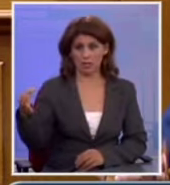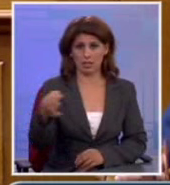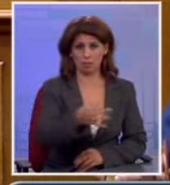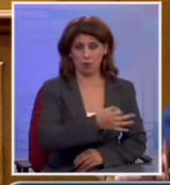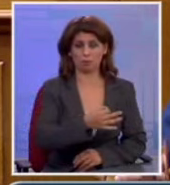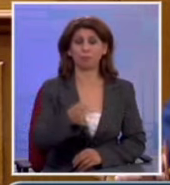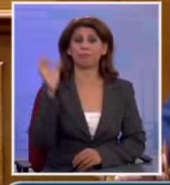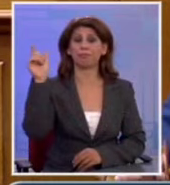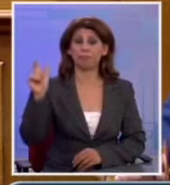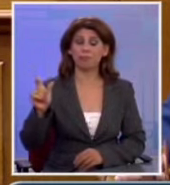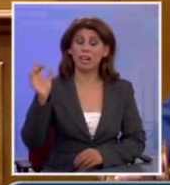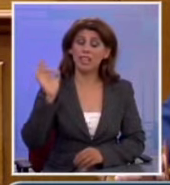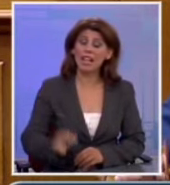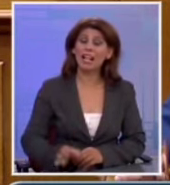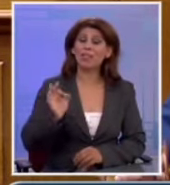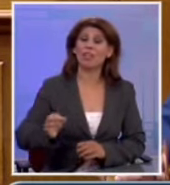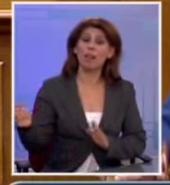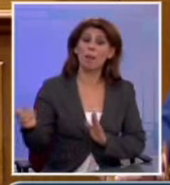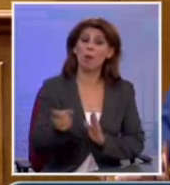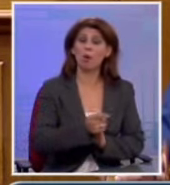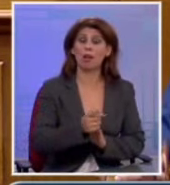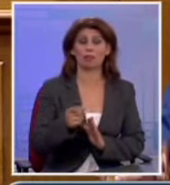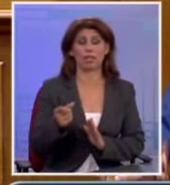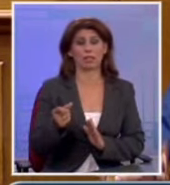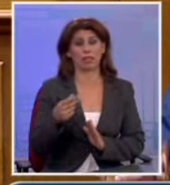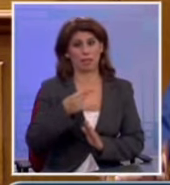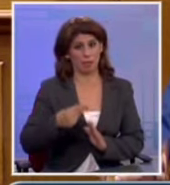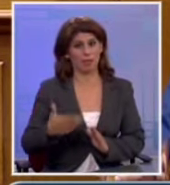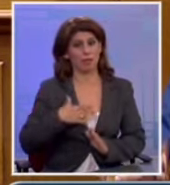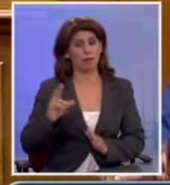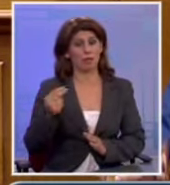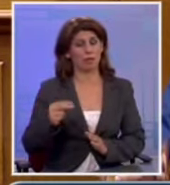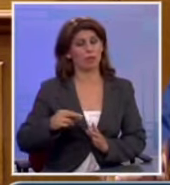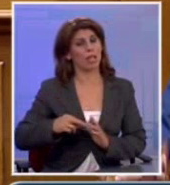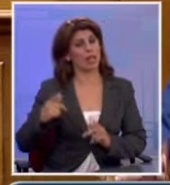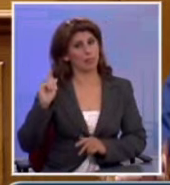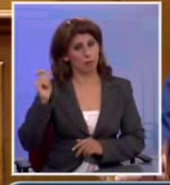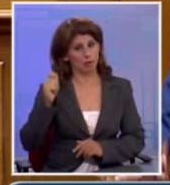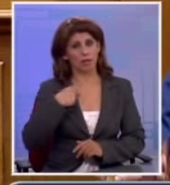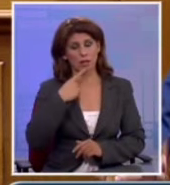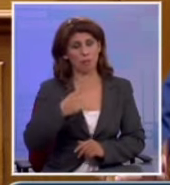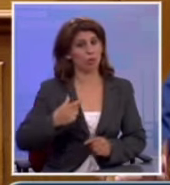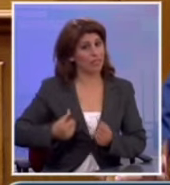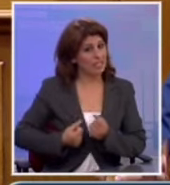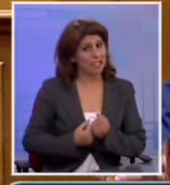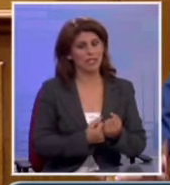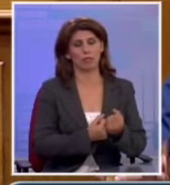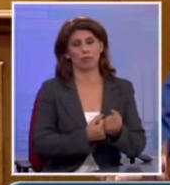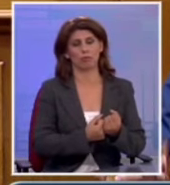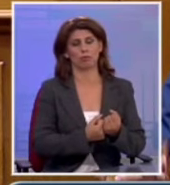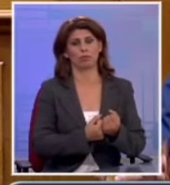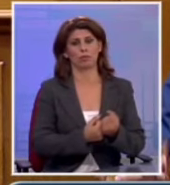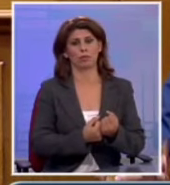ότι για κάθε ένα από αυτά τα ζητήματα θα θέλαμε και βουλευτές της αντιπολίτευσης να πούν ότι θα στηρίξουν